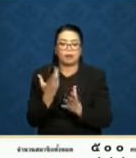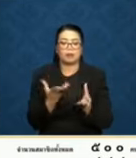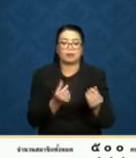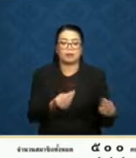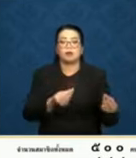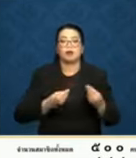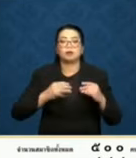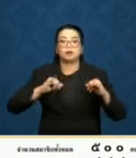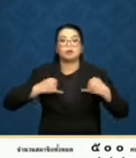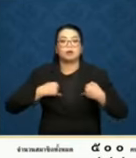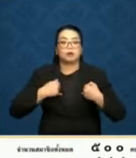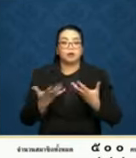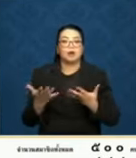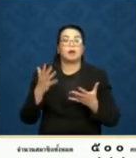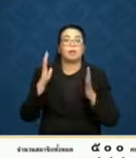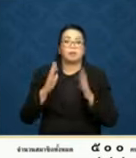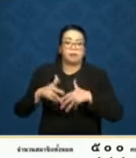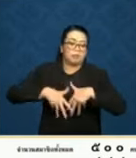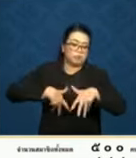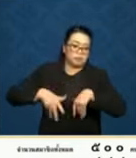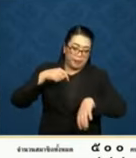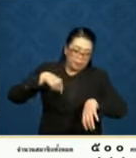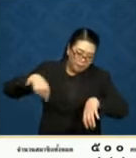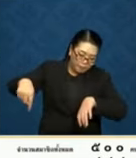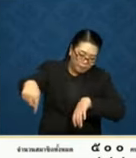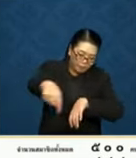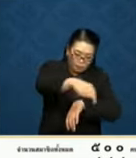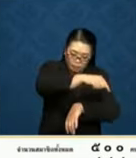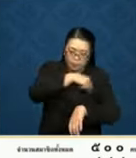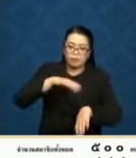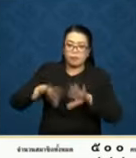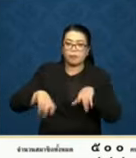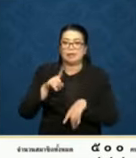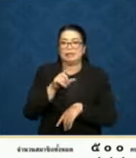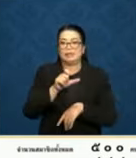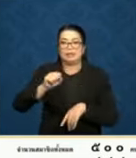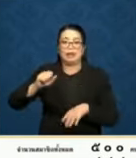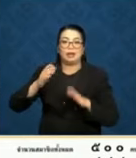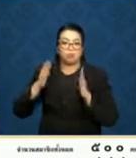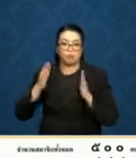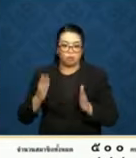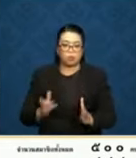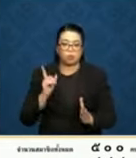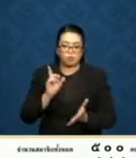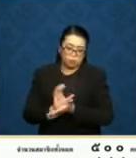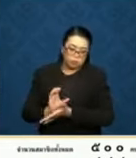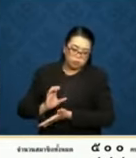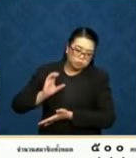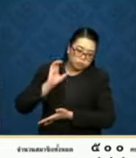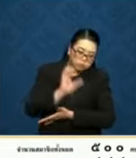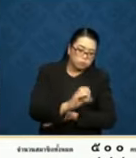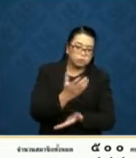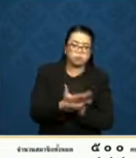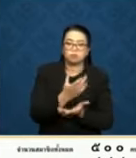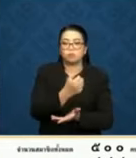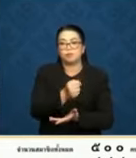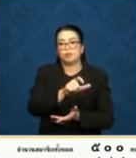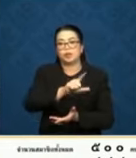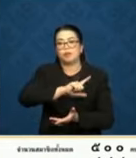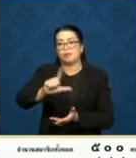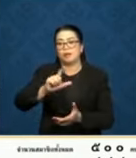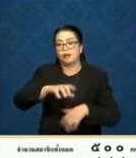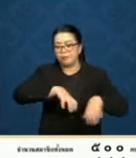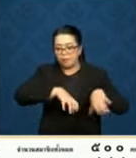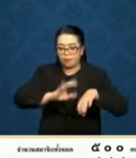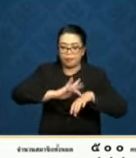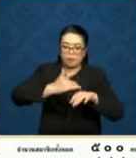ะก็สามาถรองรับพี่น้ที่อยู่บริเวณโยรอบประมาณหายแนชีวิตก็ทำให้ต้องท่มเงินไปประมาณ 13 ล้านนใการปบรุ